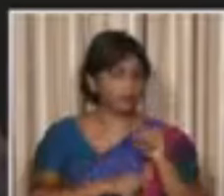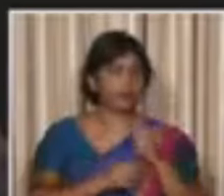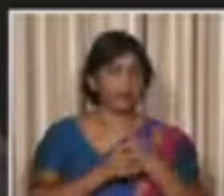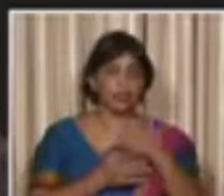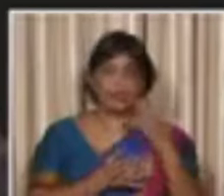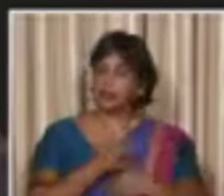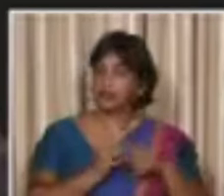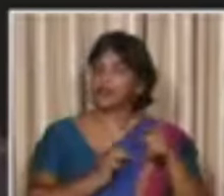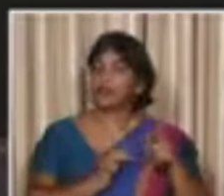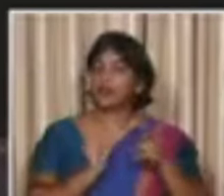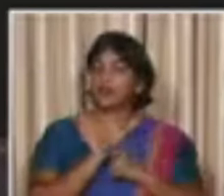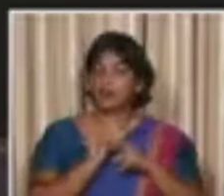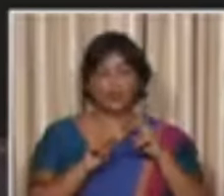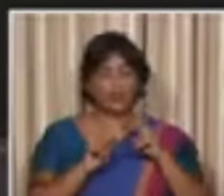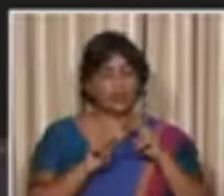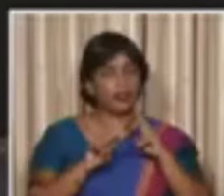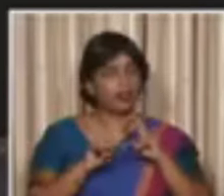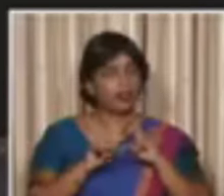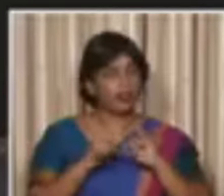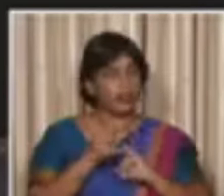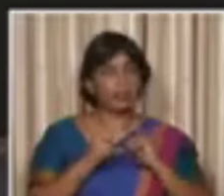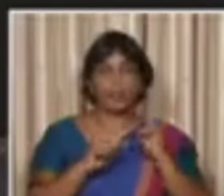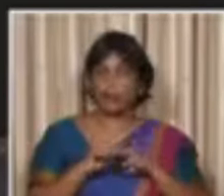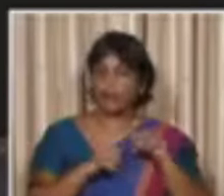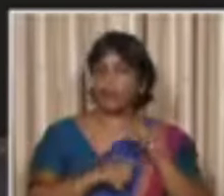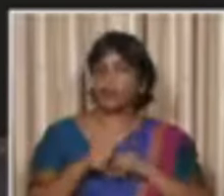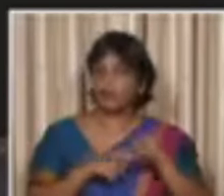වාර්තාවක්. මේ VFS ආයතනය සඳහා